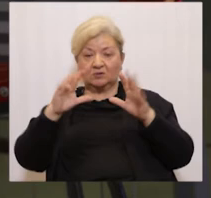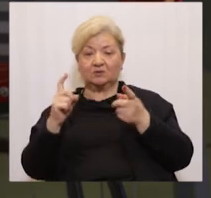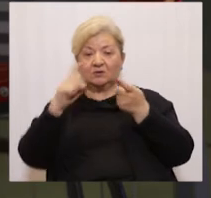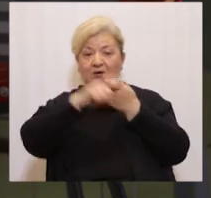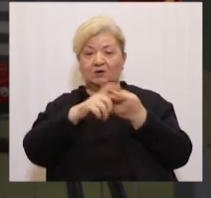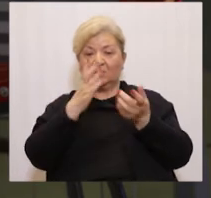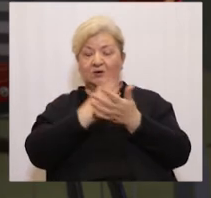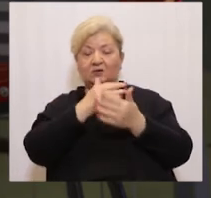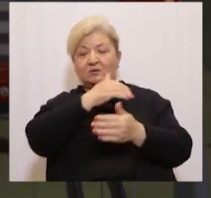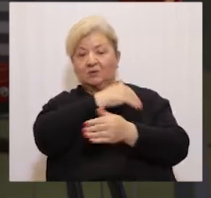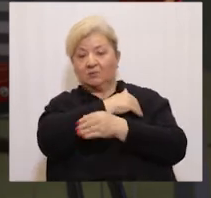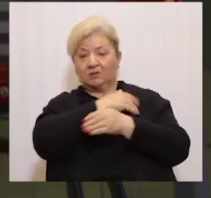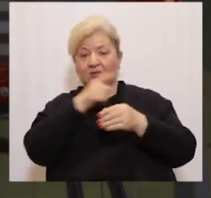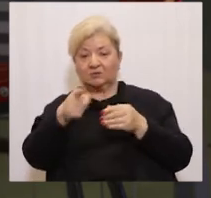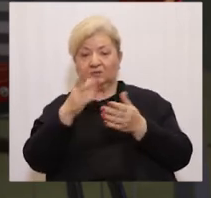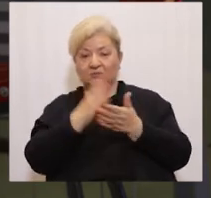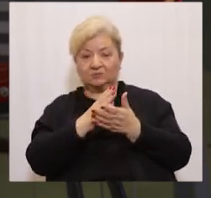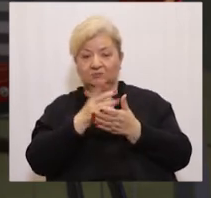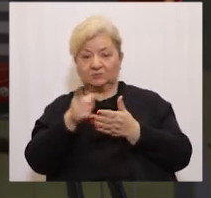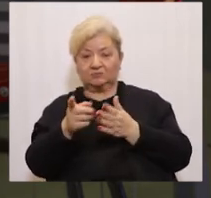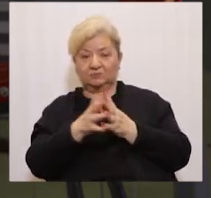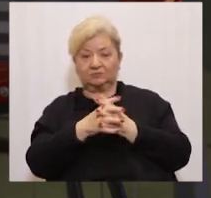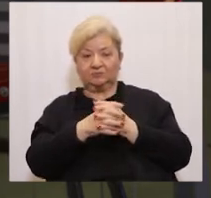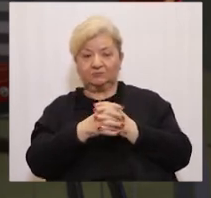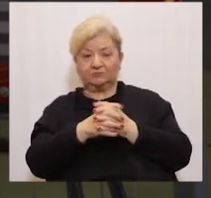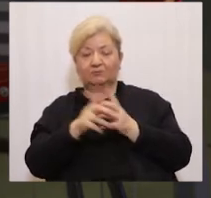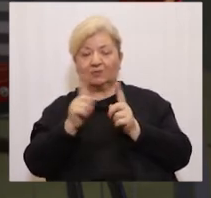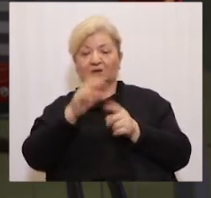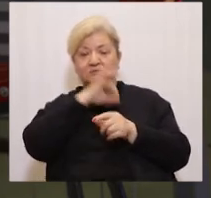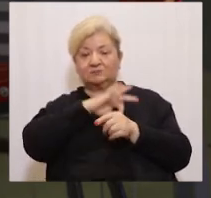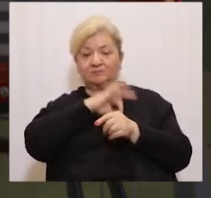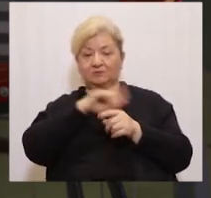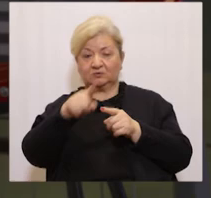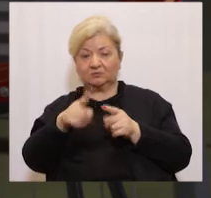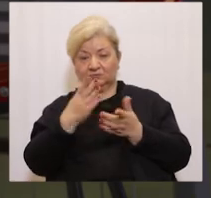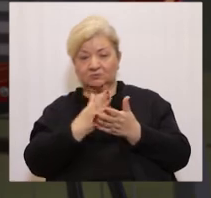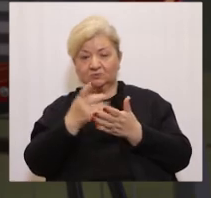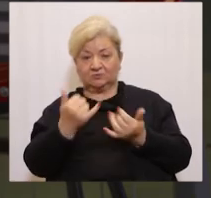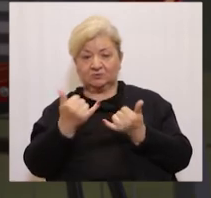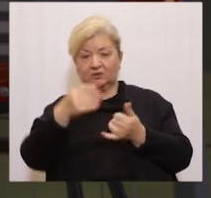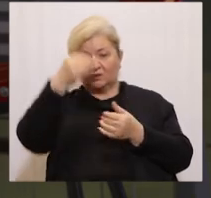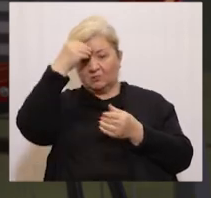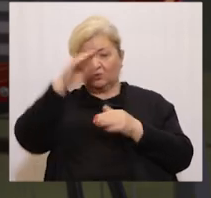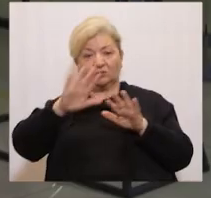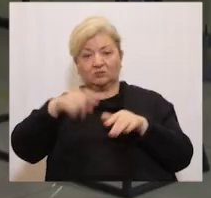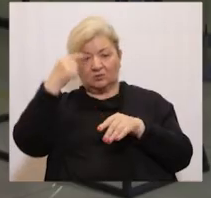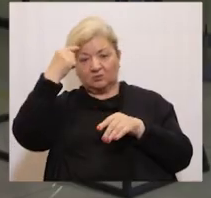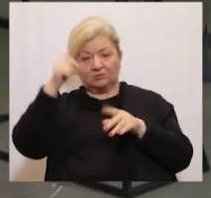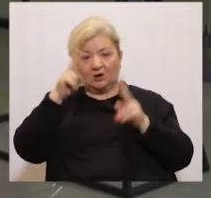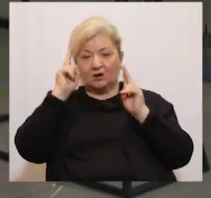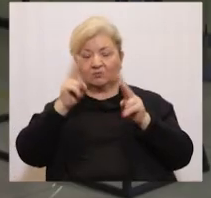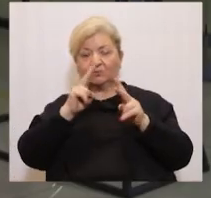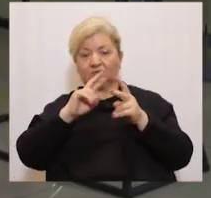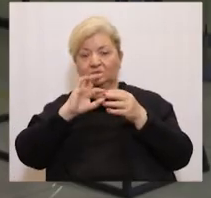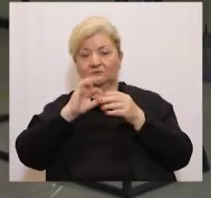დამოკიდებული ტემპერატურაზე და ეს ტემპერატურა იყოს ცელსიუსებში, რასაც ვიყენებთ. თქვათ, ჩვენ არ გვაქვს წარმოდგენა